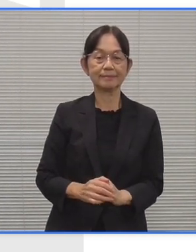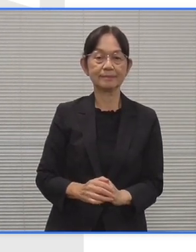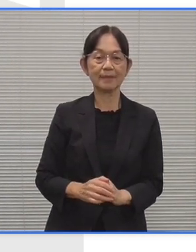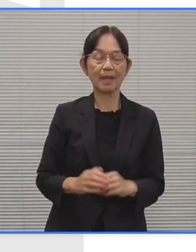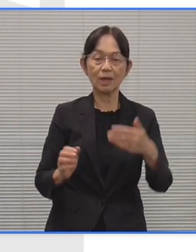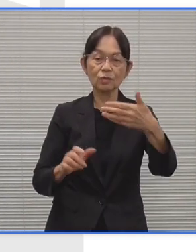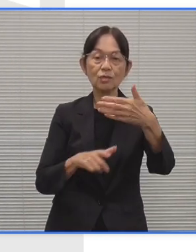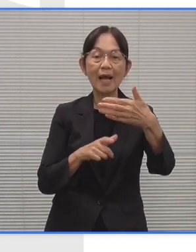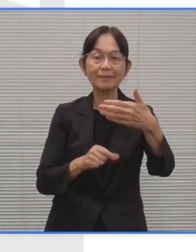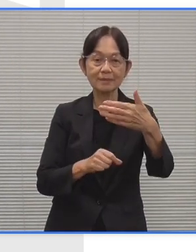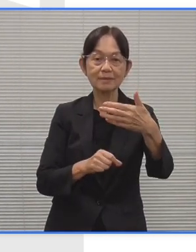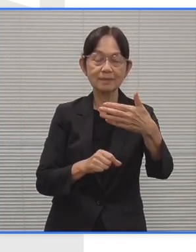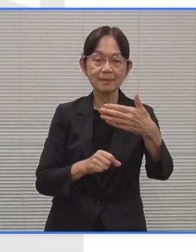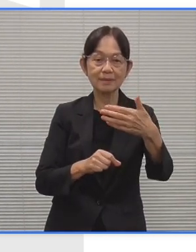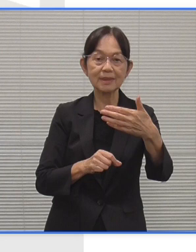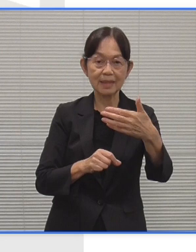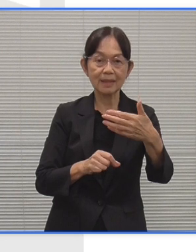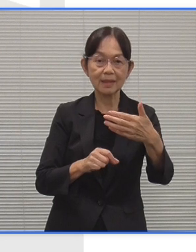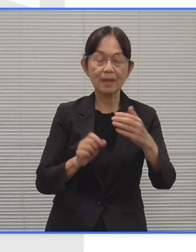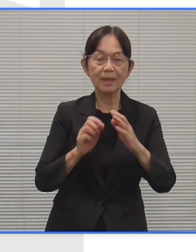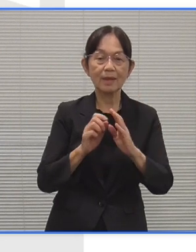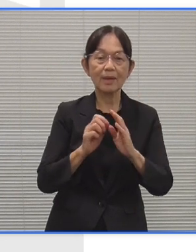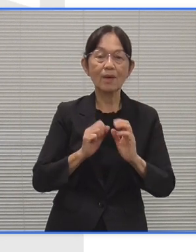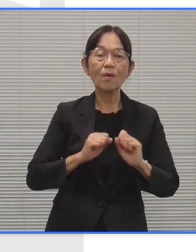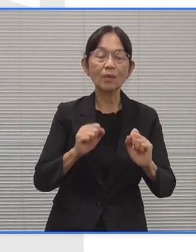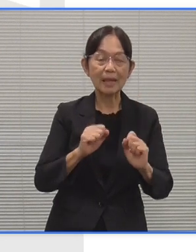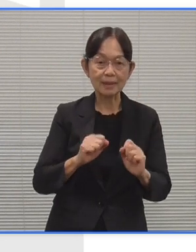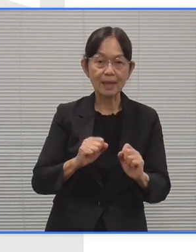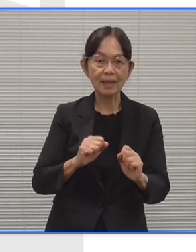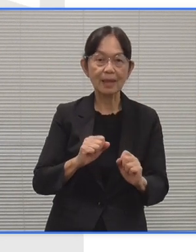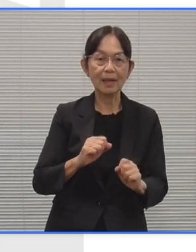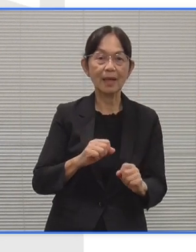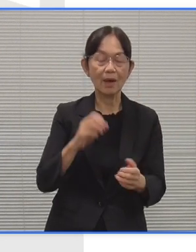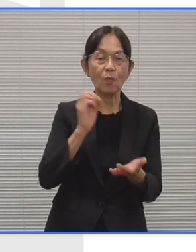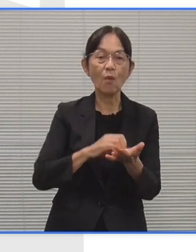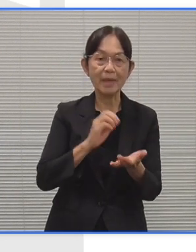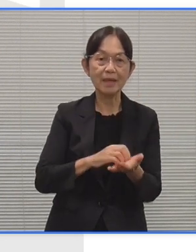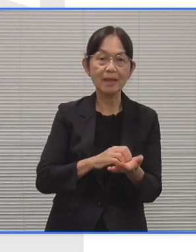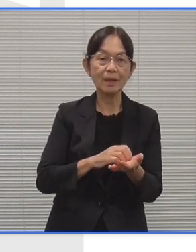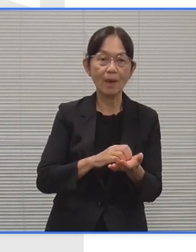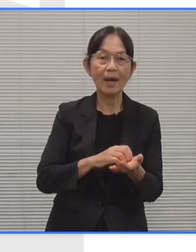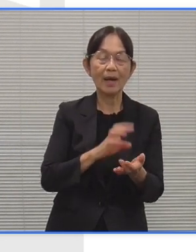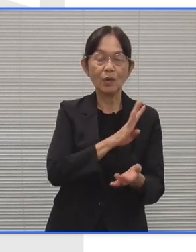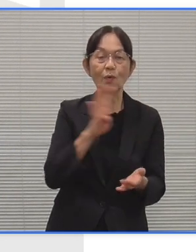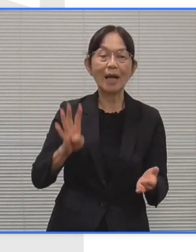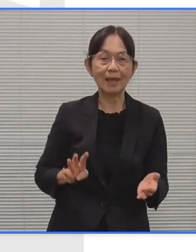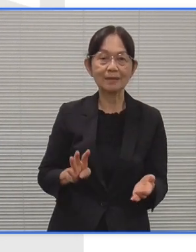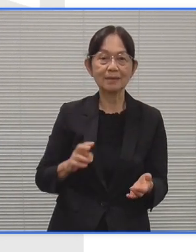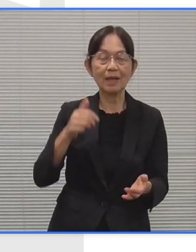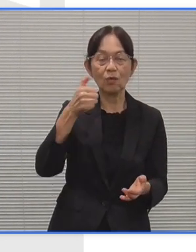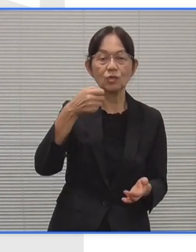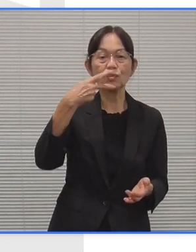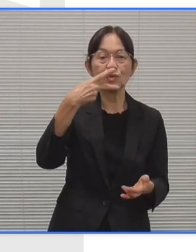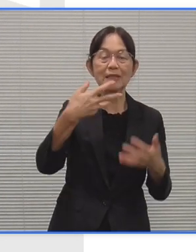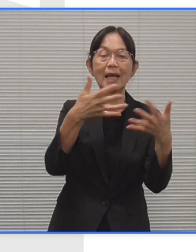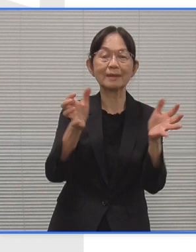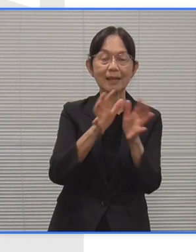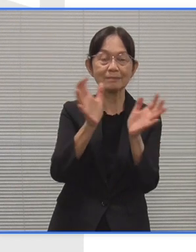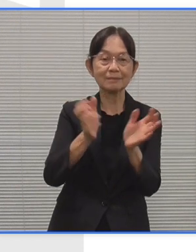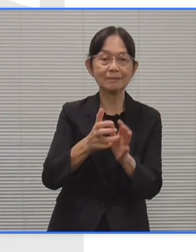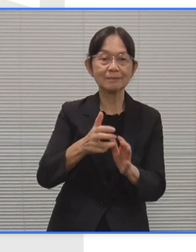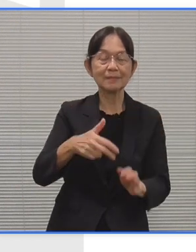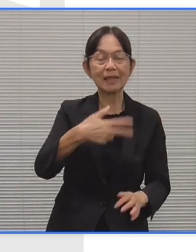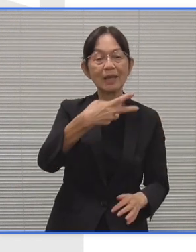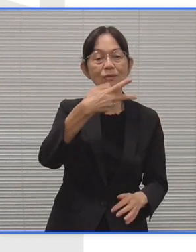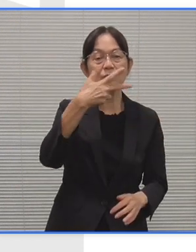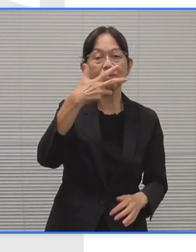9月にやったゴミゼロデーにはですね、4日間で52団体740名の皆様が